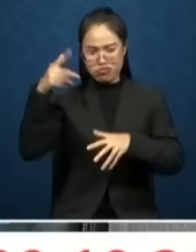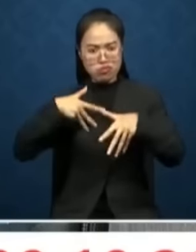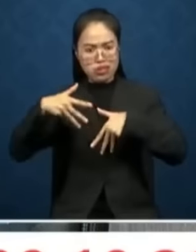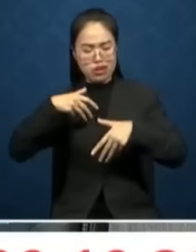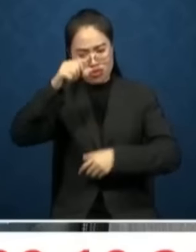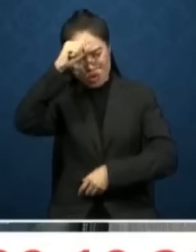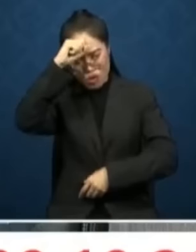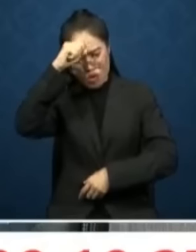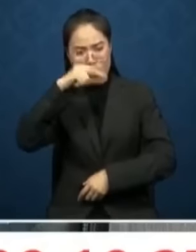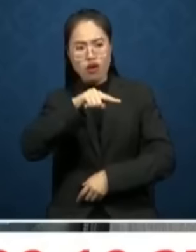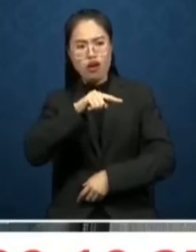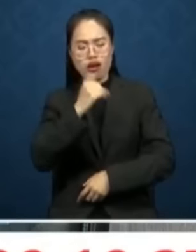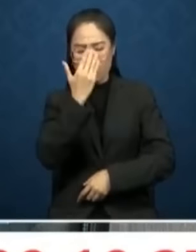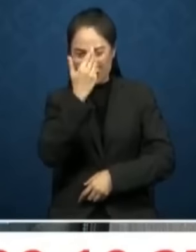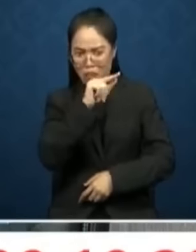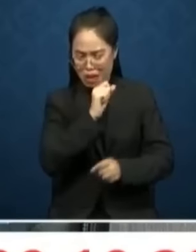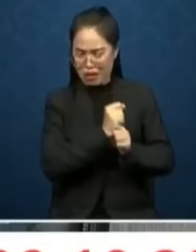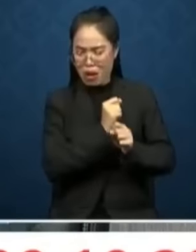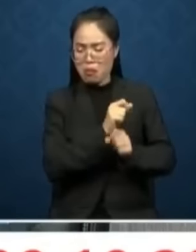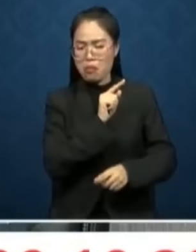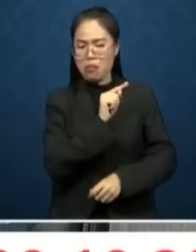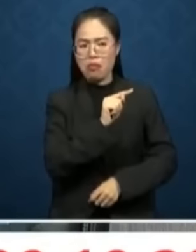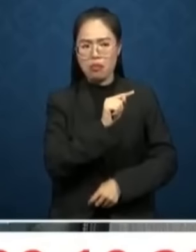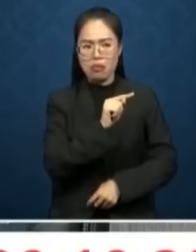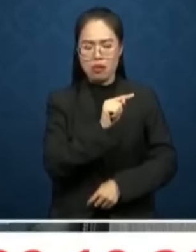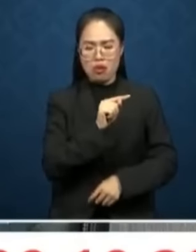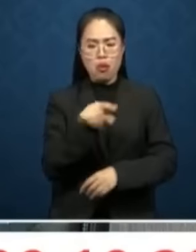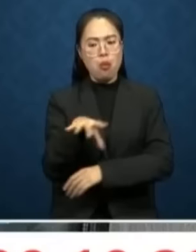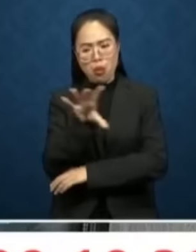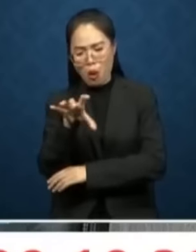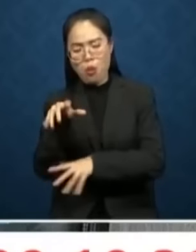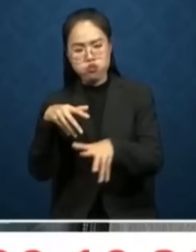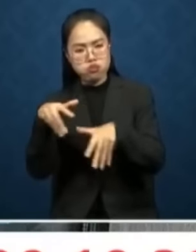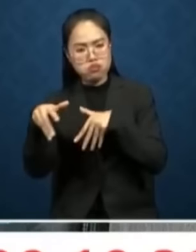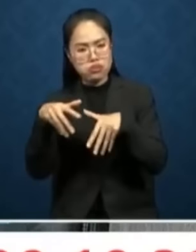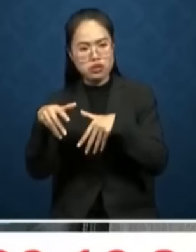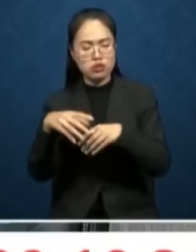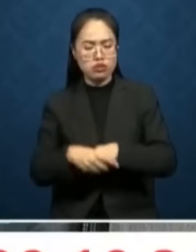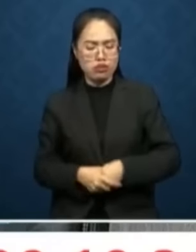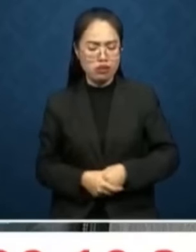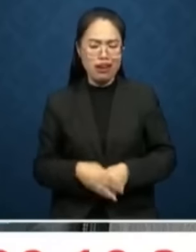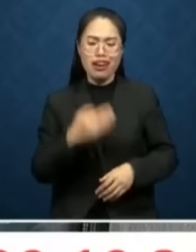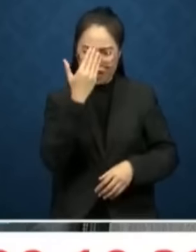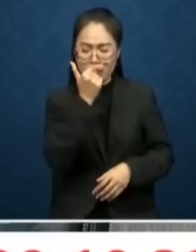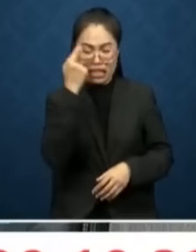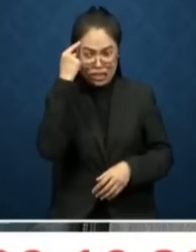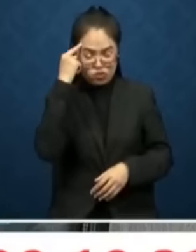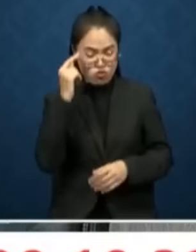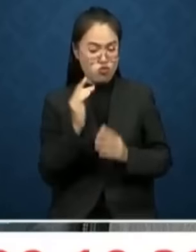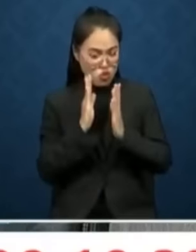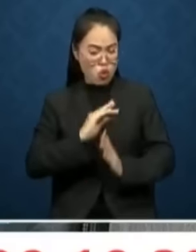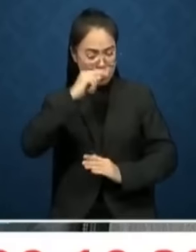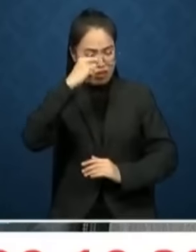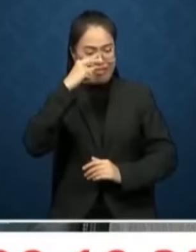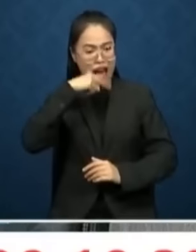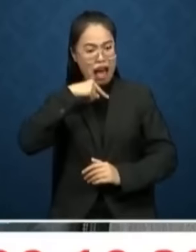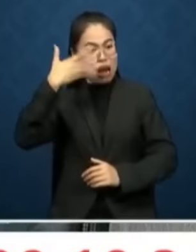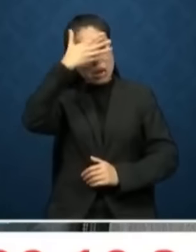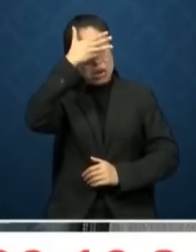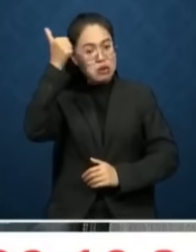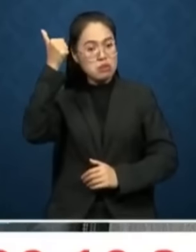เองหลอกคนทั้งประเทศท่านคิดว่าเดี๋ยวคนคงจะลืมแล้วก็คงจะแล้วกันไปเพราะ